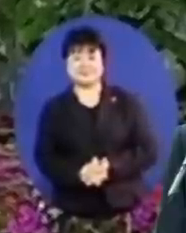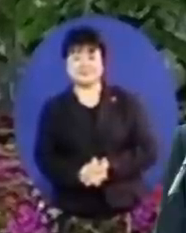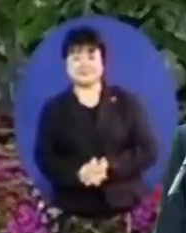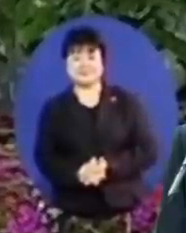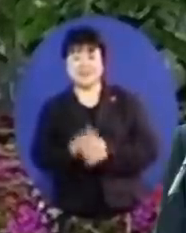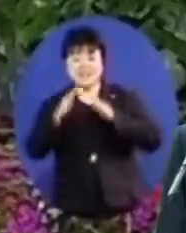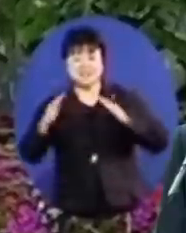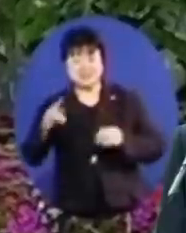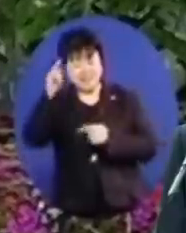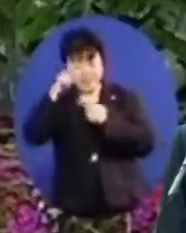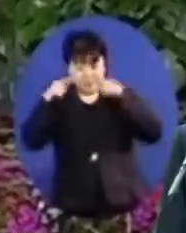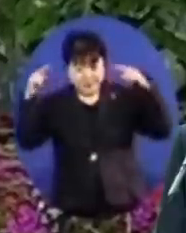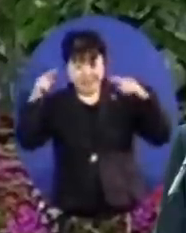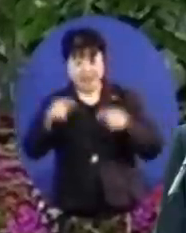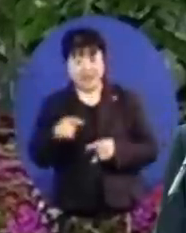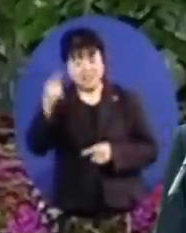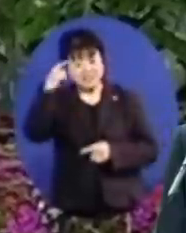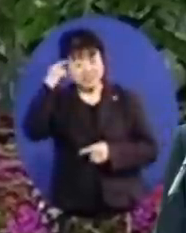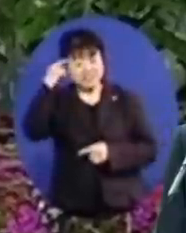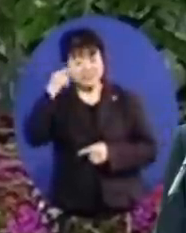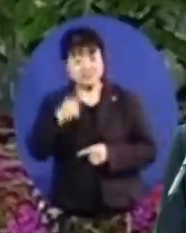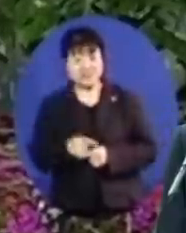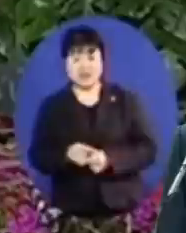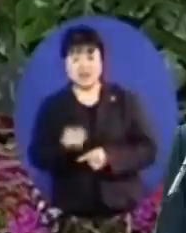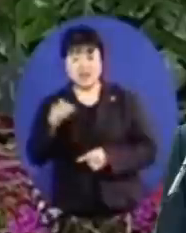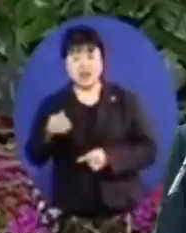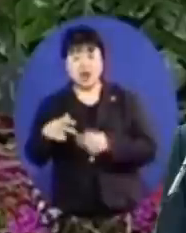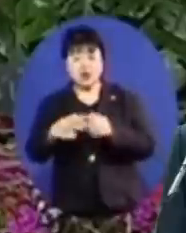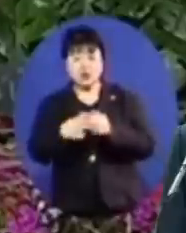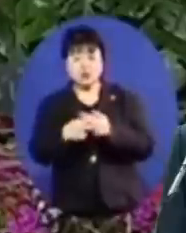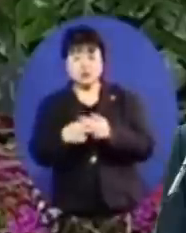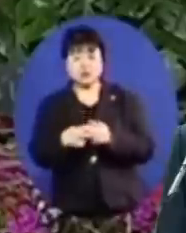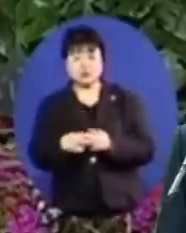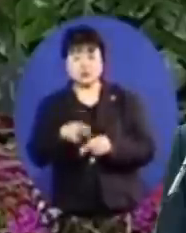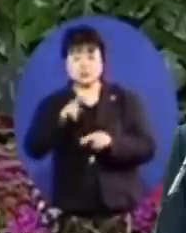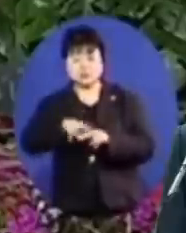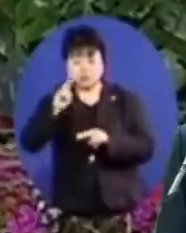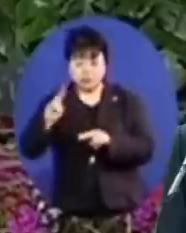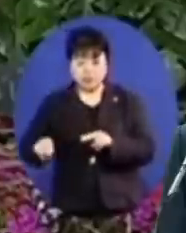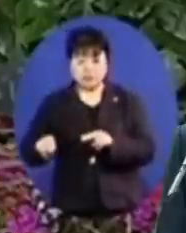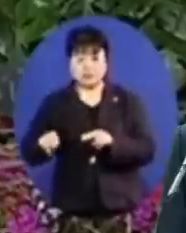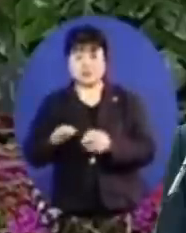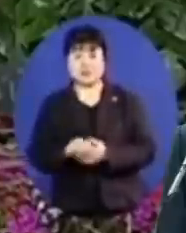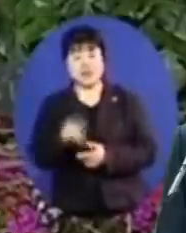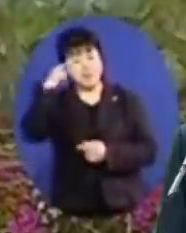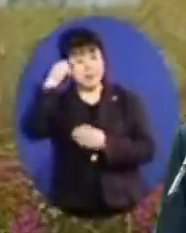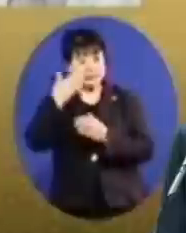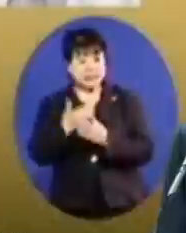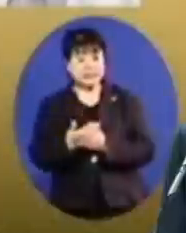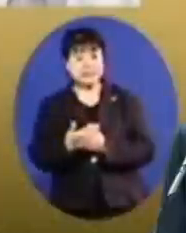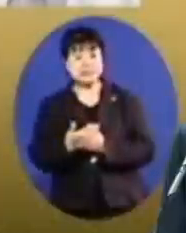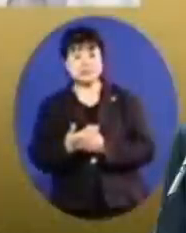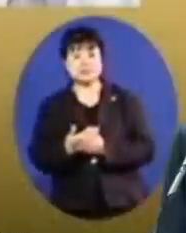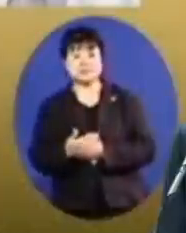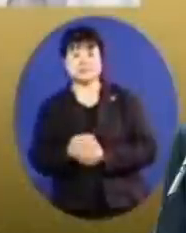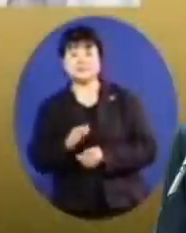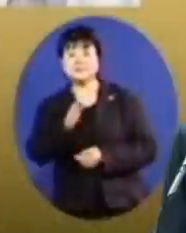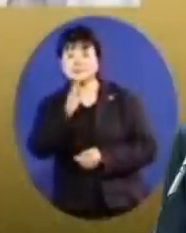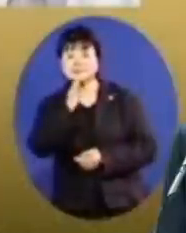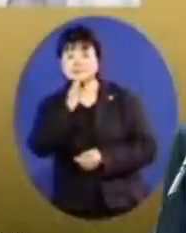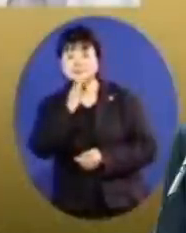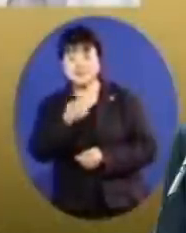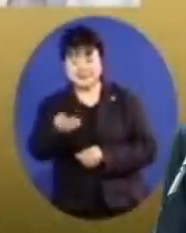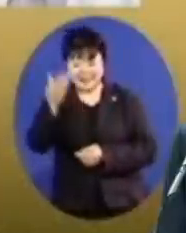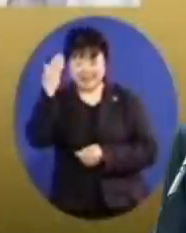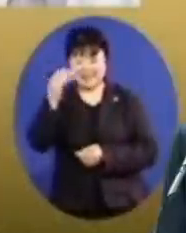전남대학교 의과대학 정신과 교수로 올해 정년 퇴임한 국제정신분석가 임무석 박사가 의과대학에 다닐 때의